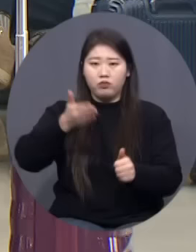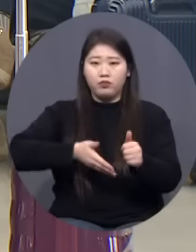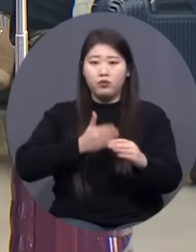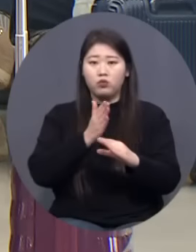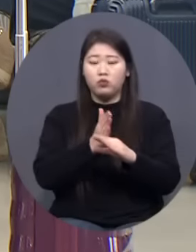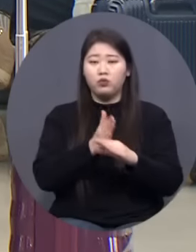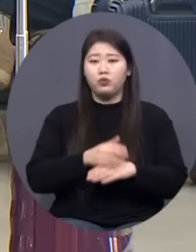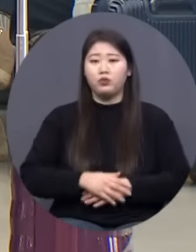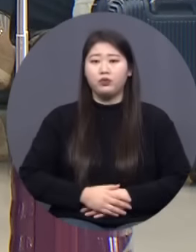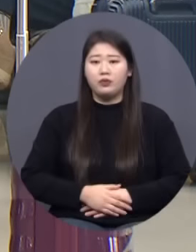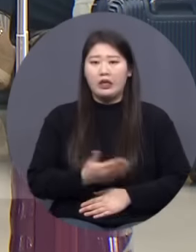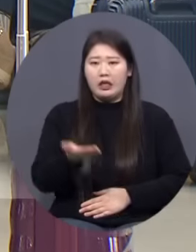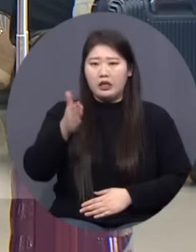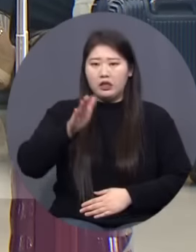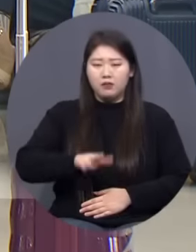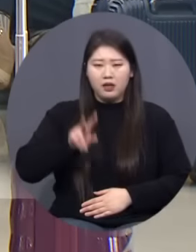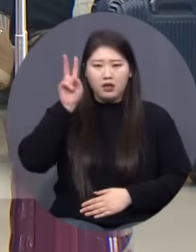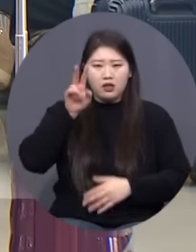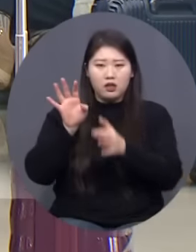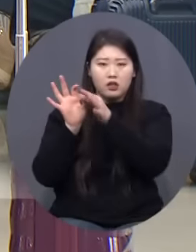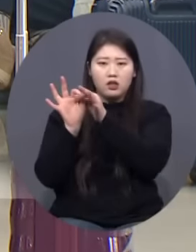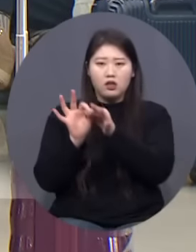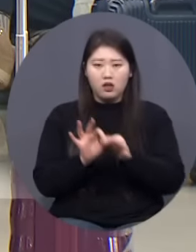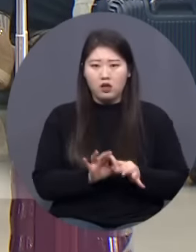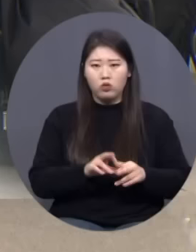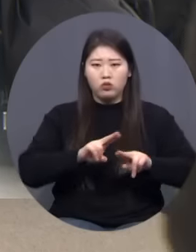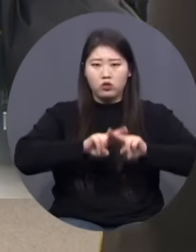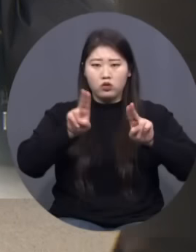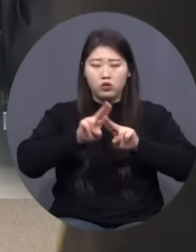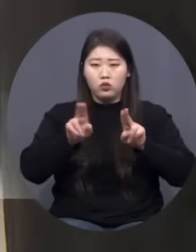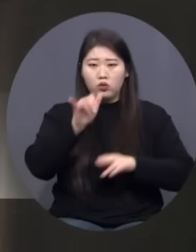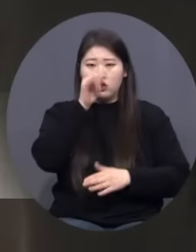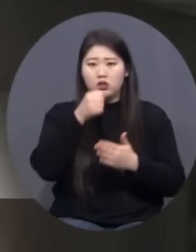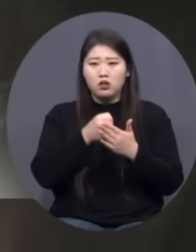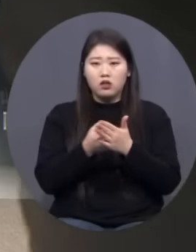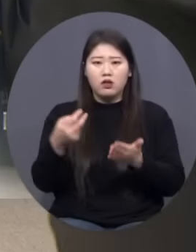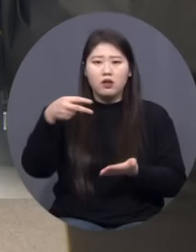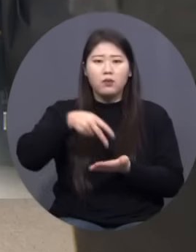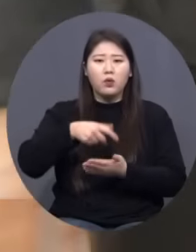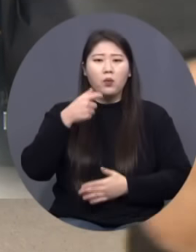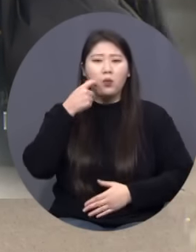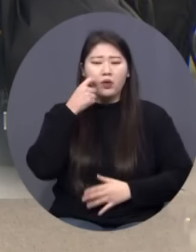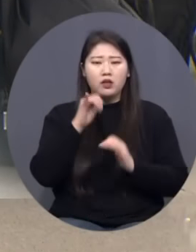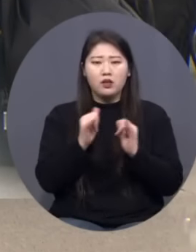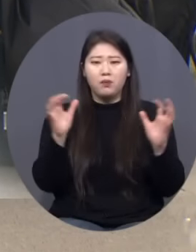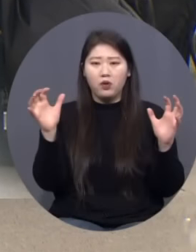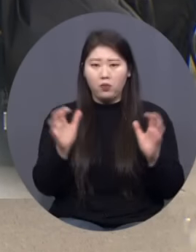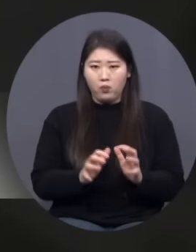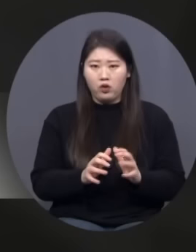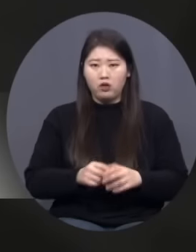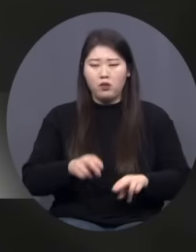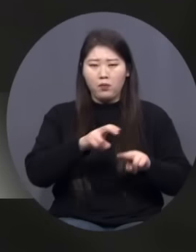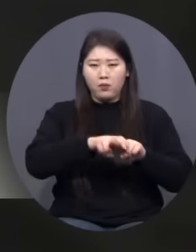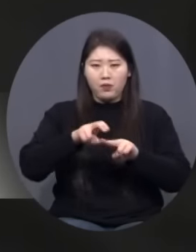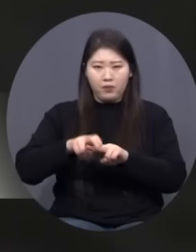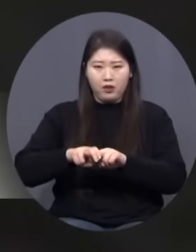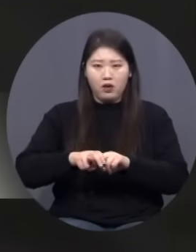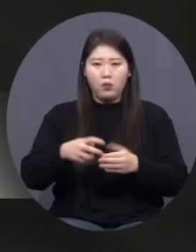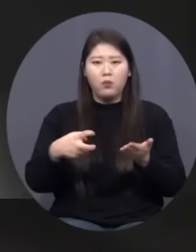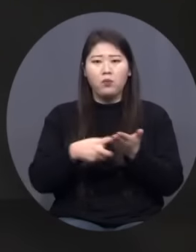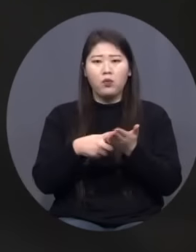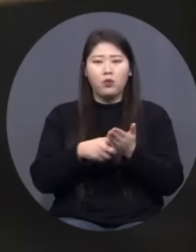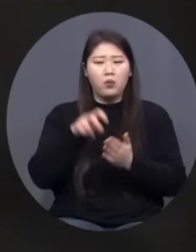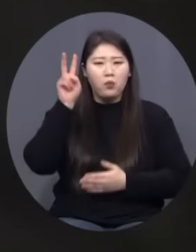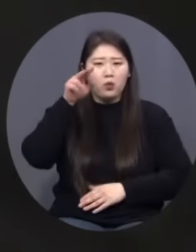유도했습니다. 하지만 이틀째 항공기 결항이 이어지고 탑승하지 못한 승객들이 몰리면서 좌석표는 모레나 구할 수